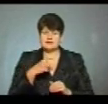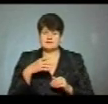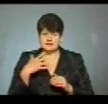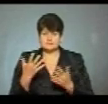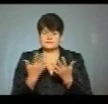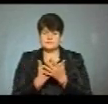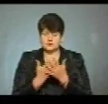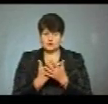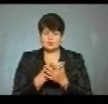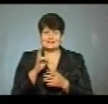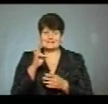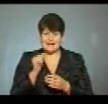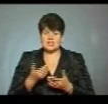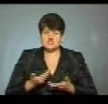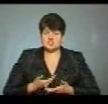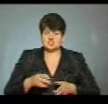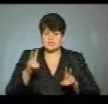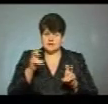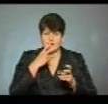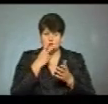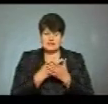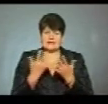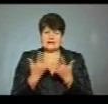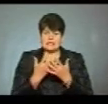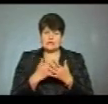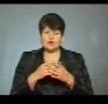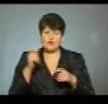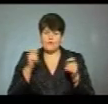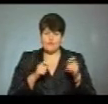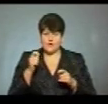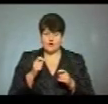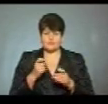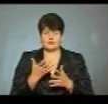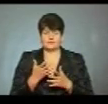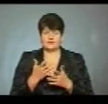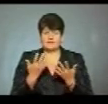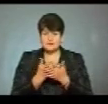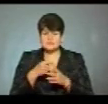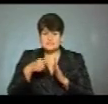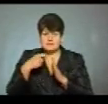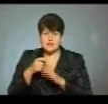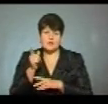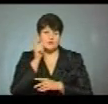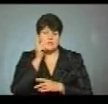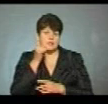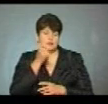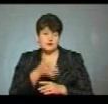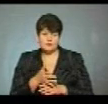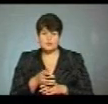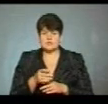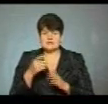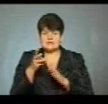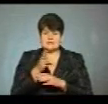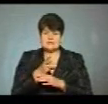життя» презентували на міжнародному кінофорумі в Тернополі. Фільм відзняли на мобільний телефон. За словами режисера Максима Мельника, стрічка